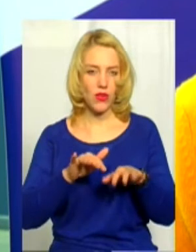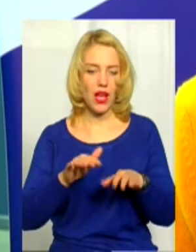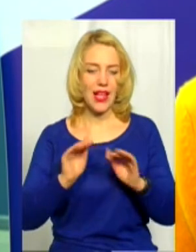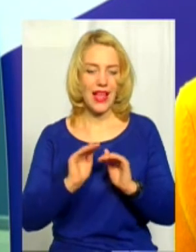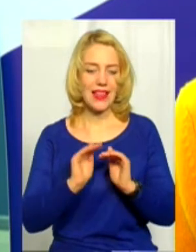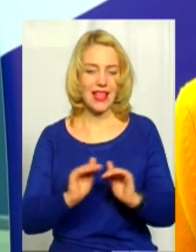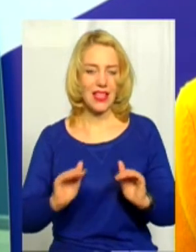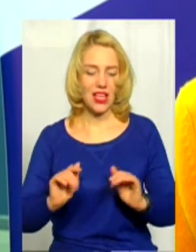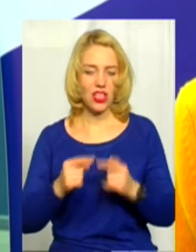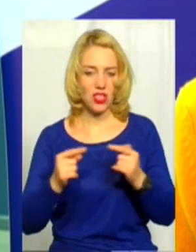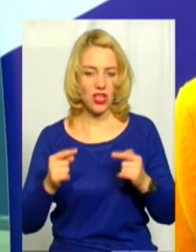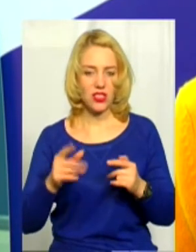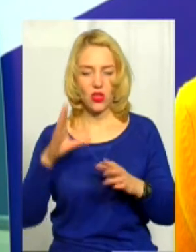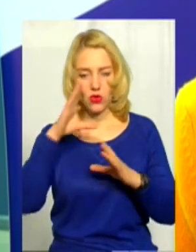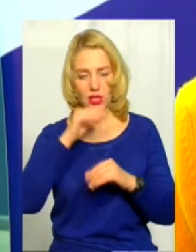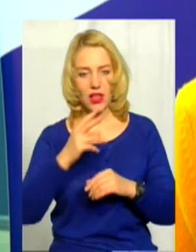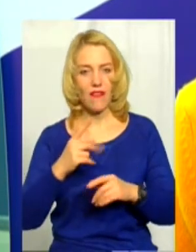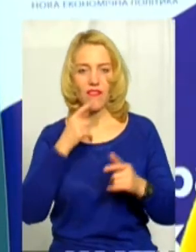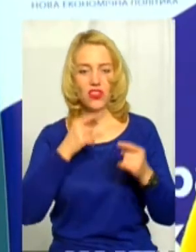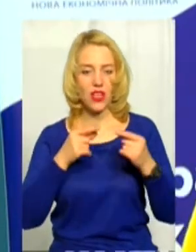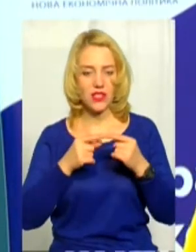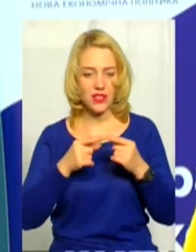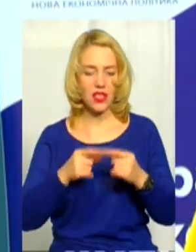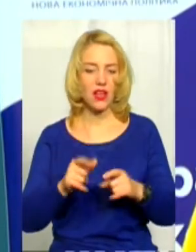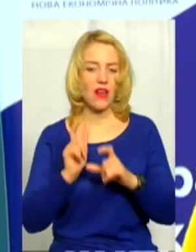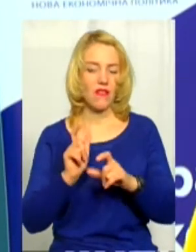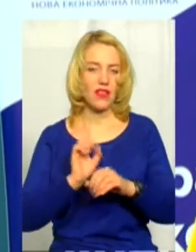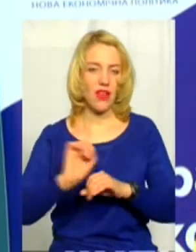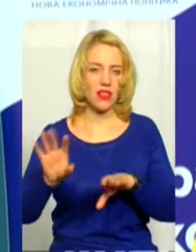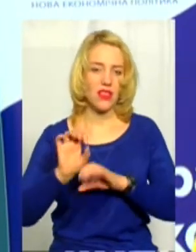підняла продуктивність до 50%.